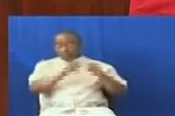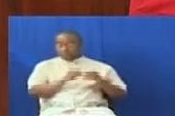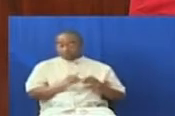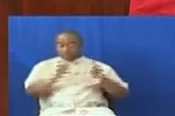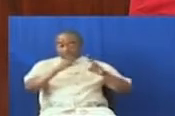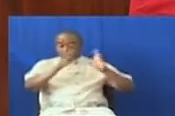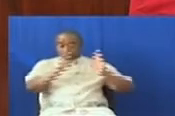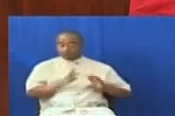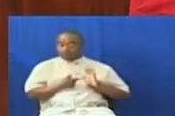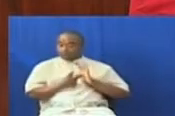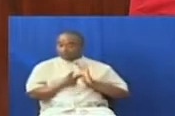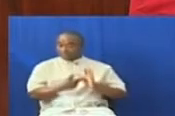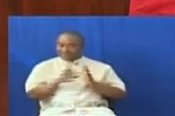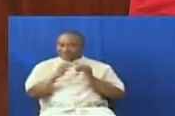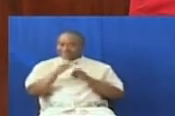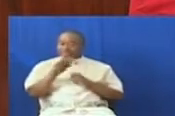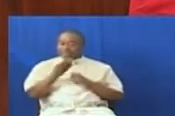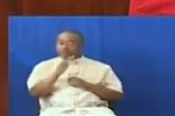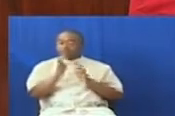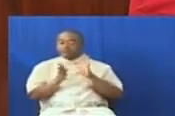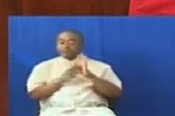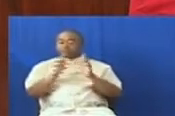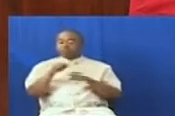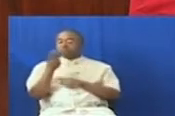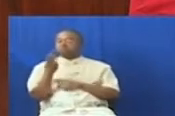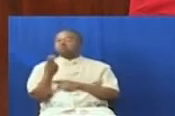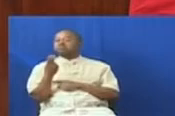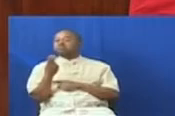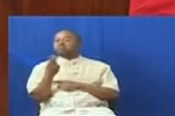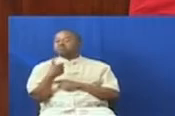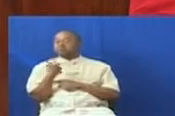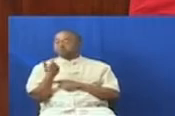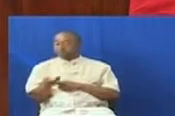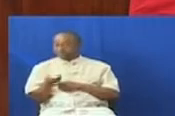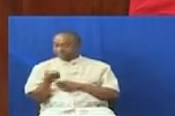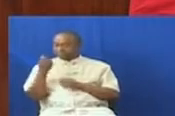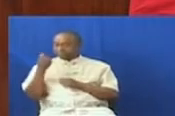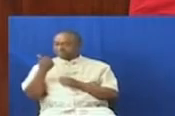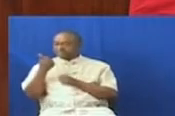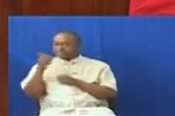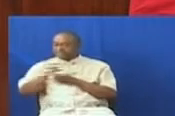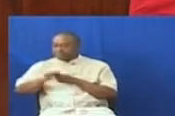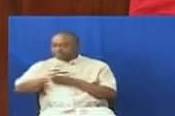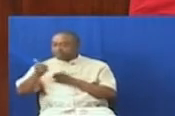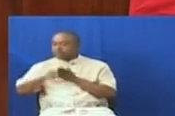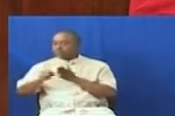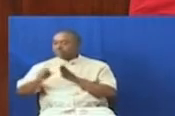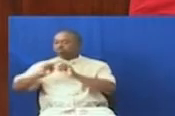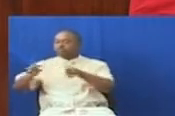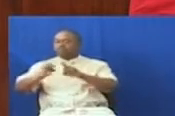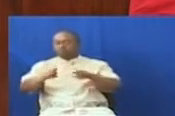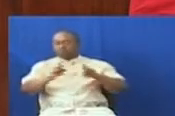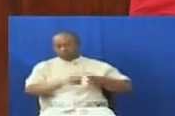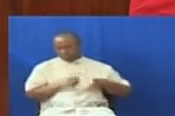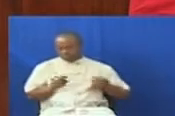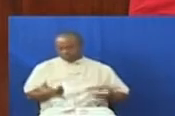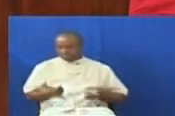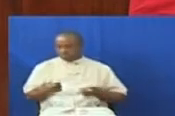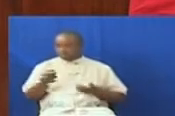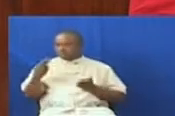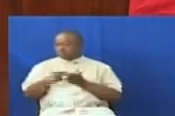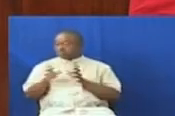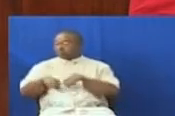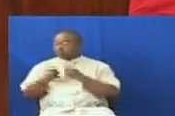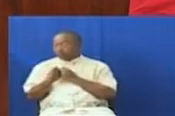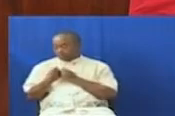kuna zaidi ya bilioni 9.2 zimefanya manunuzi tofauti na kinyume kwenye halmashauri